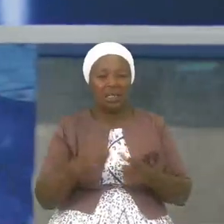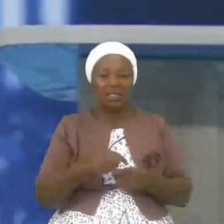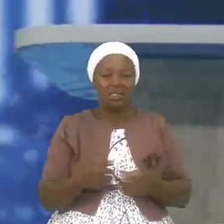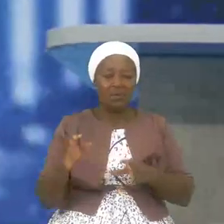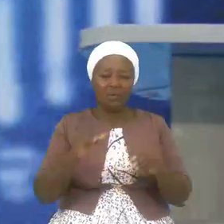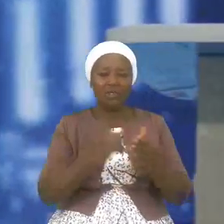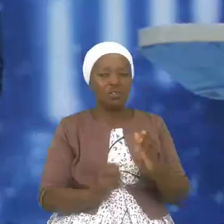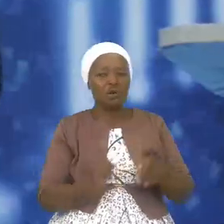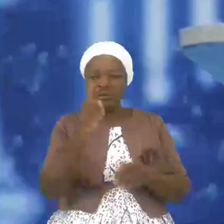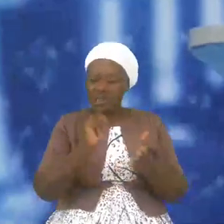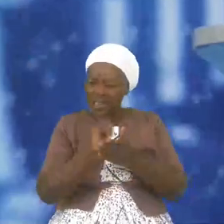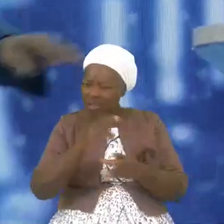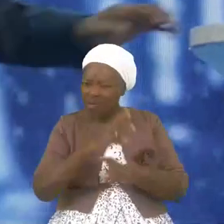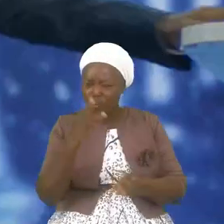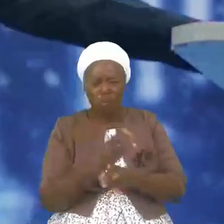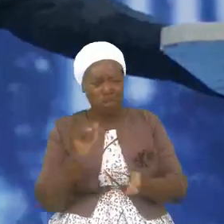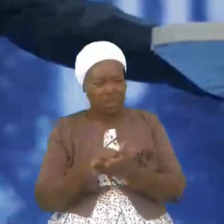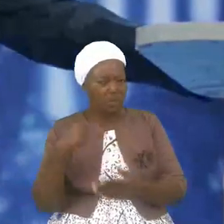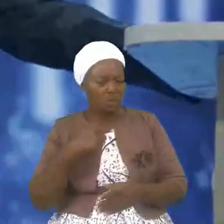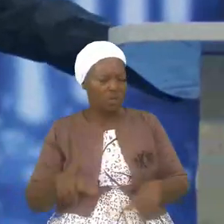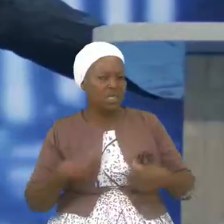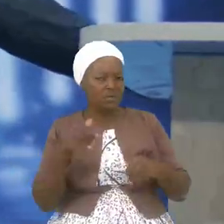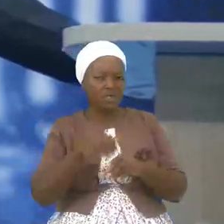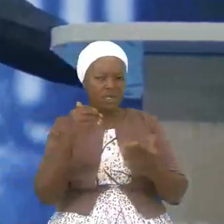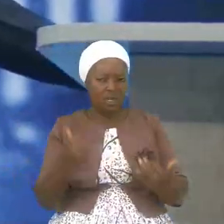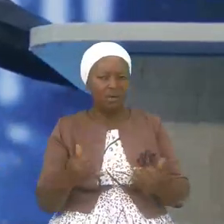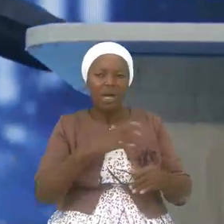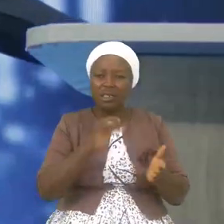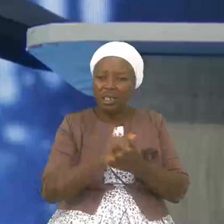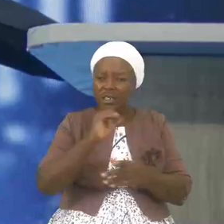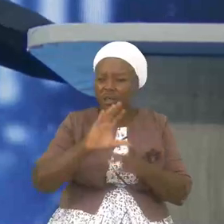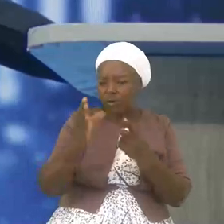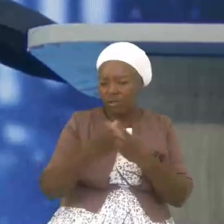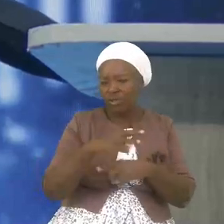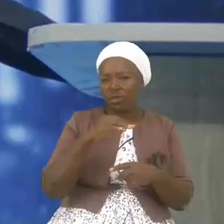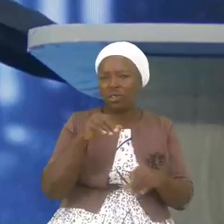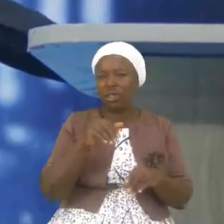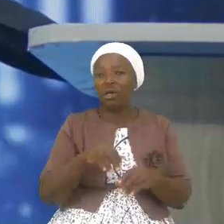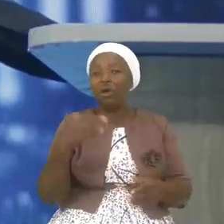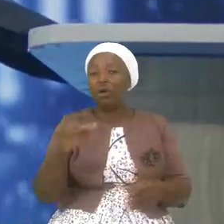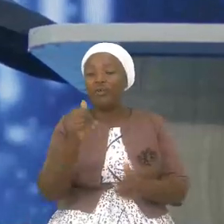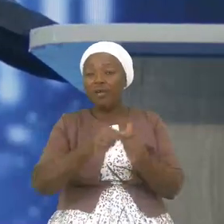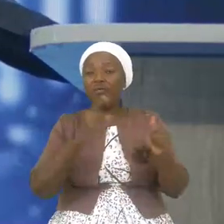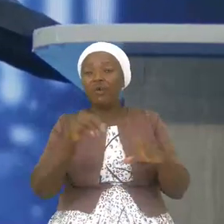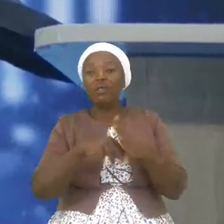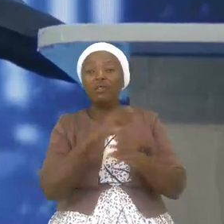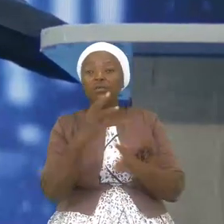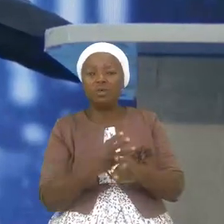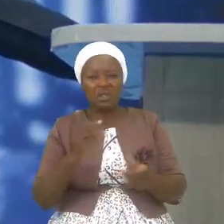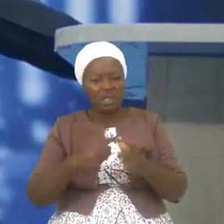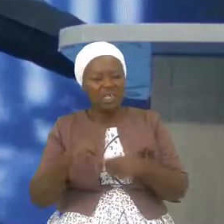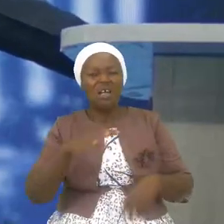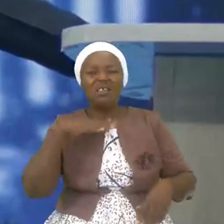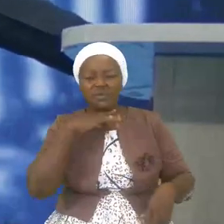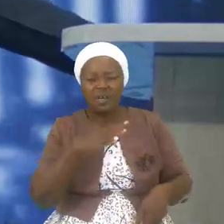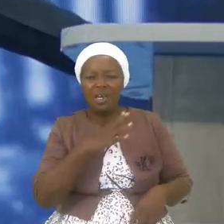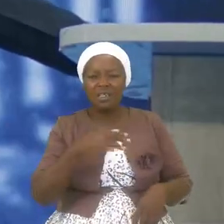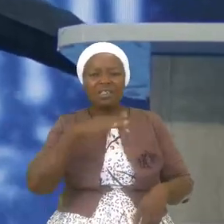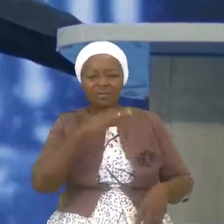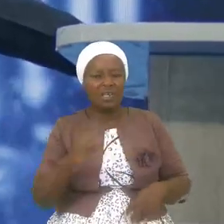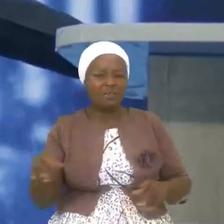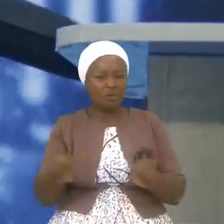C'est notre monde, et c'est la condition de toute personne dans le monde. Ils sont souillés et se